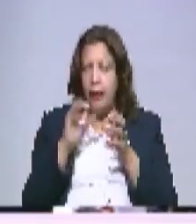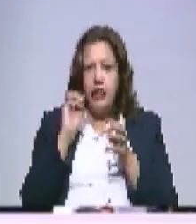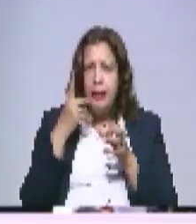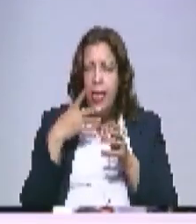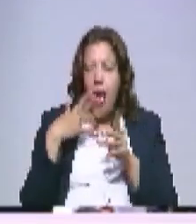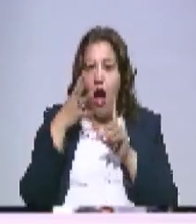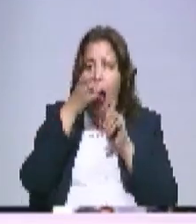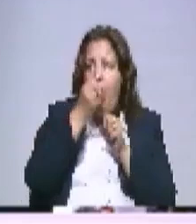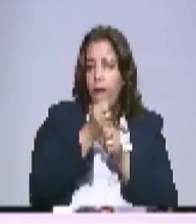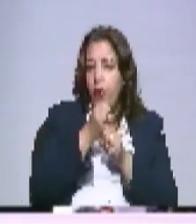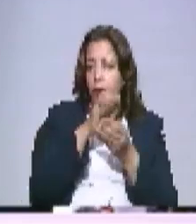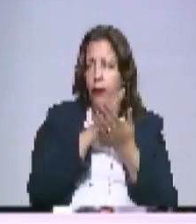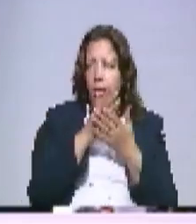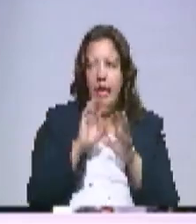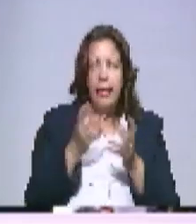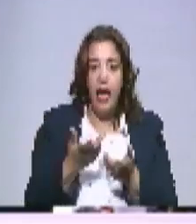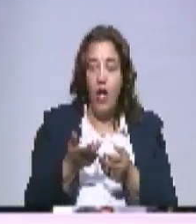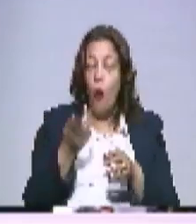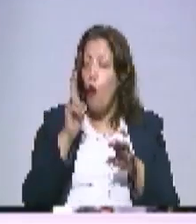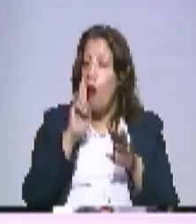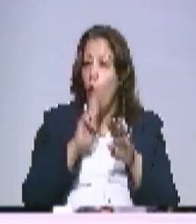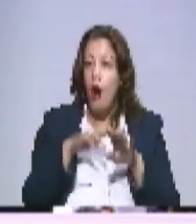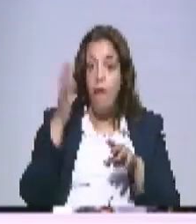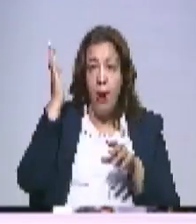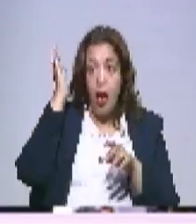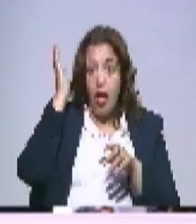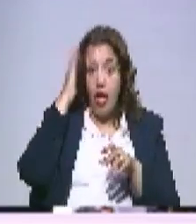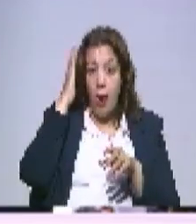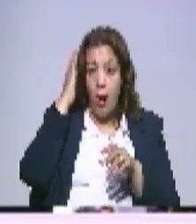تخزين الارنبيط وعامل التونه وشكرا.